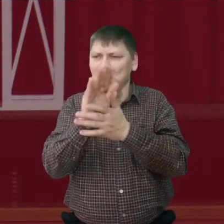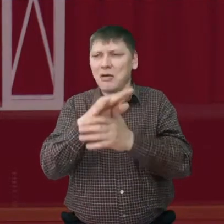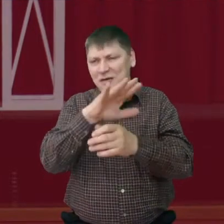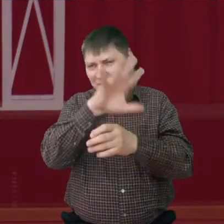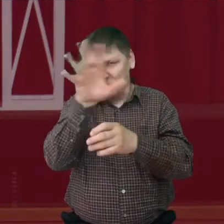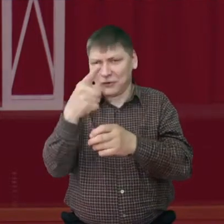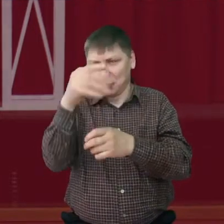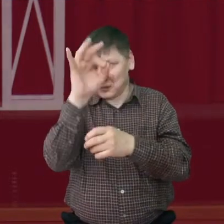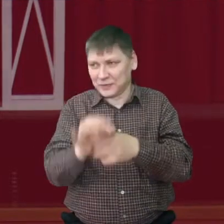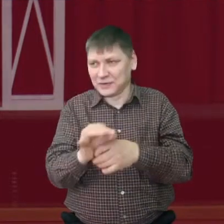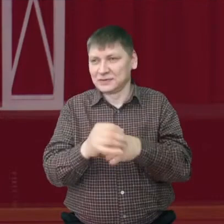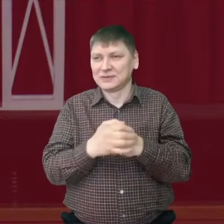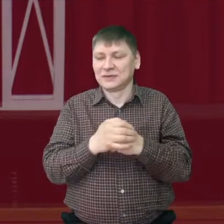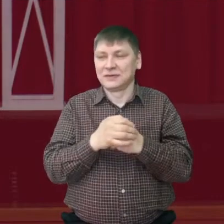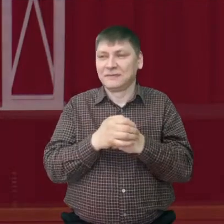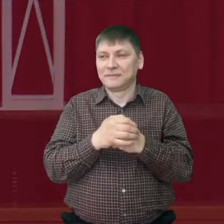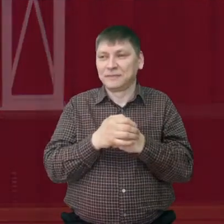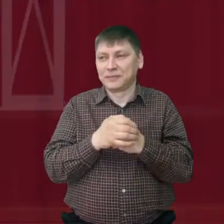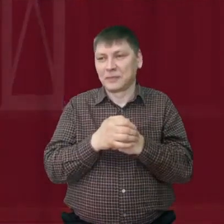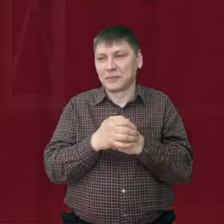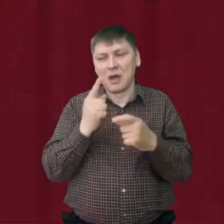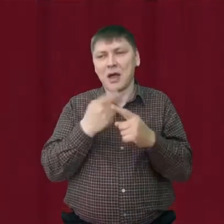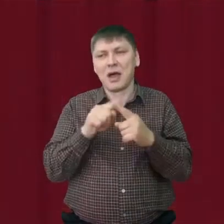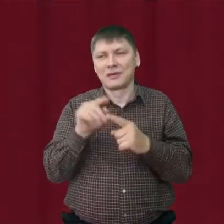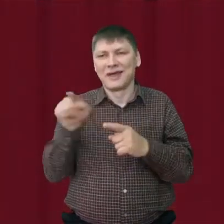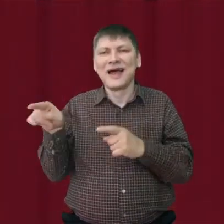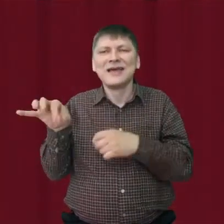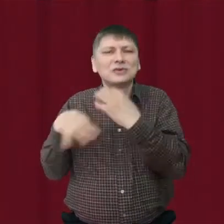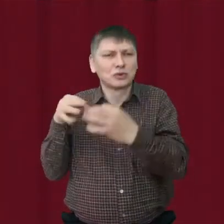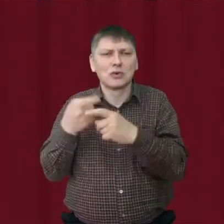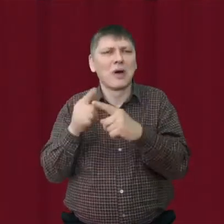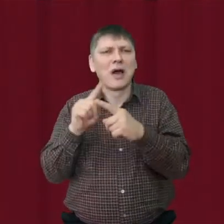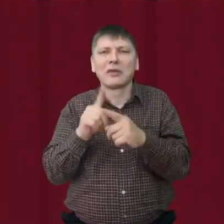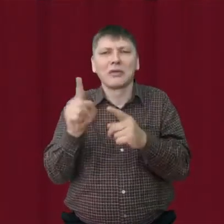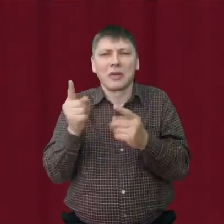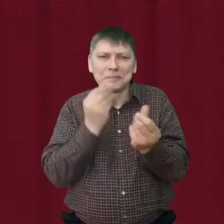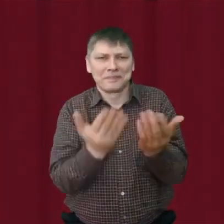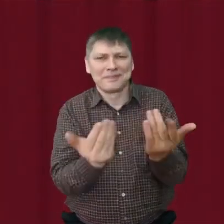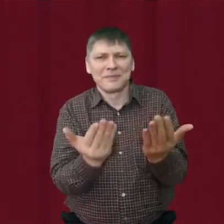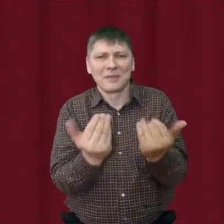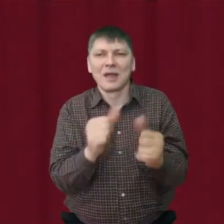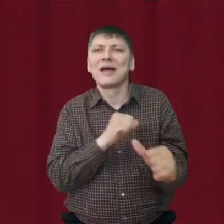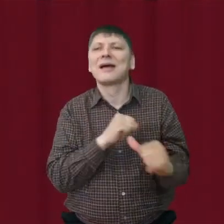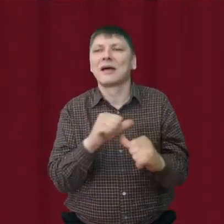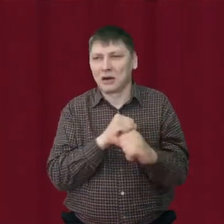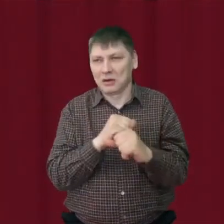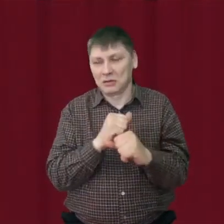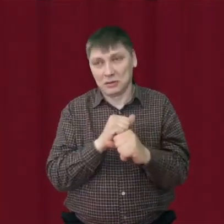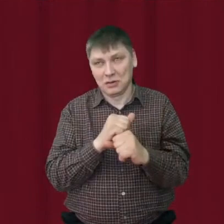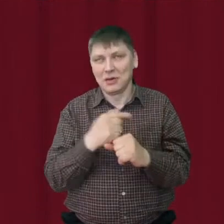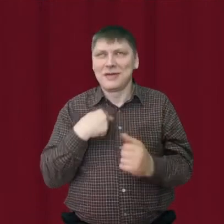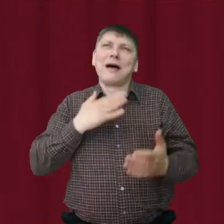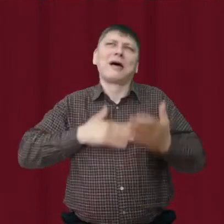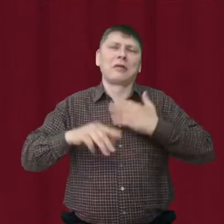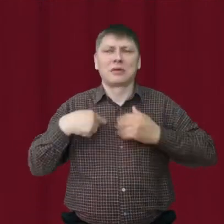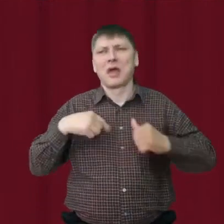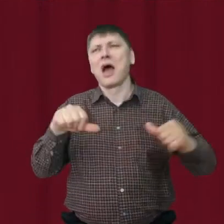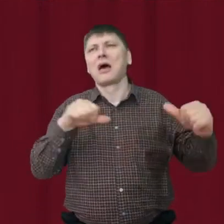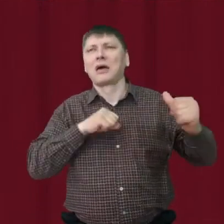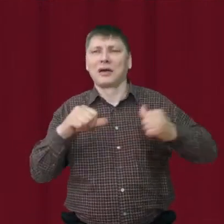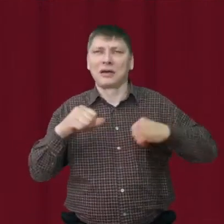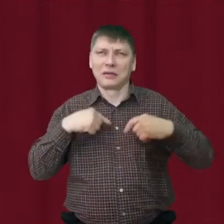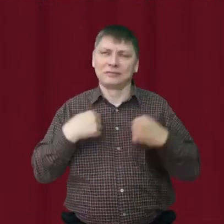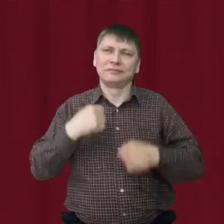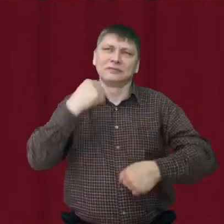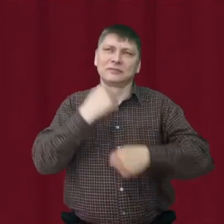об искушениях, как обольщение ко греху. Ни в коем случае не стоит радоваться тому, когда вы впали в такое состояние, когда вас грех